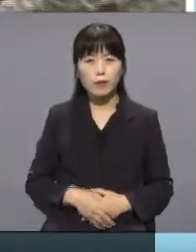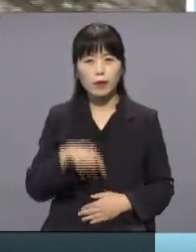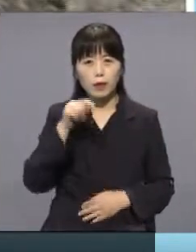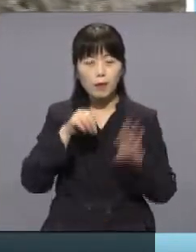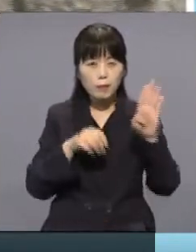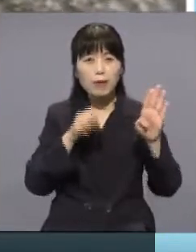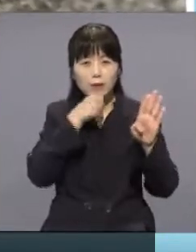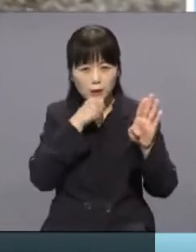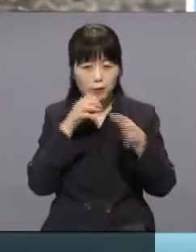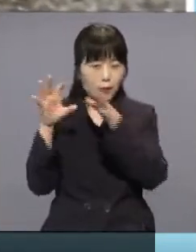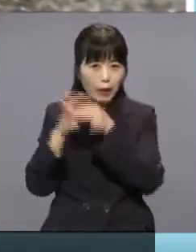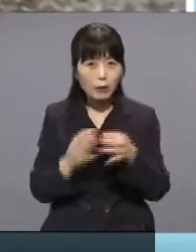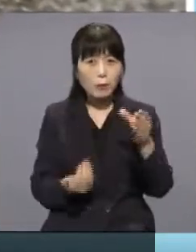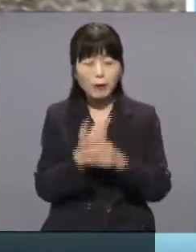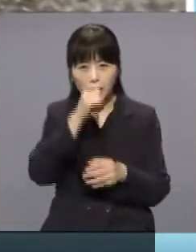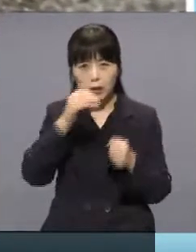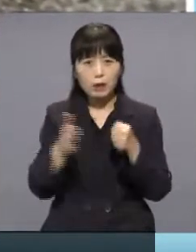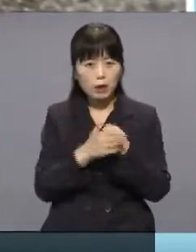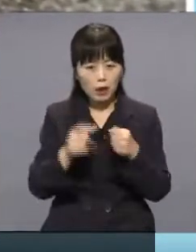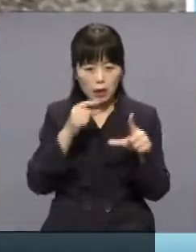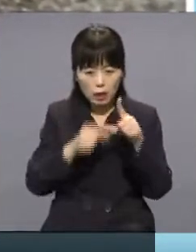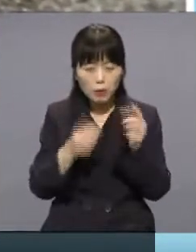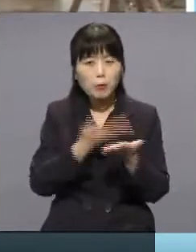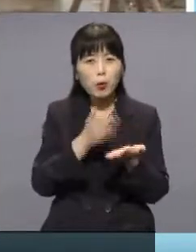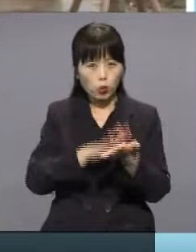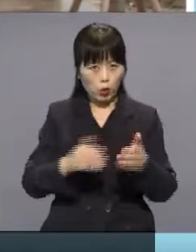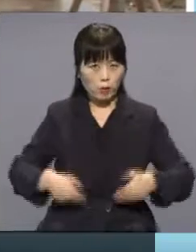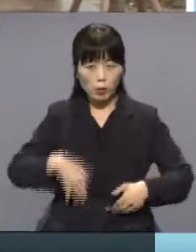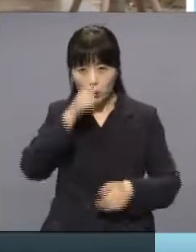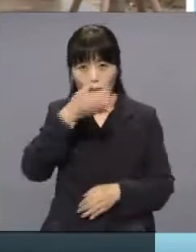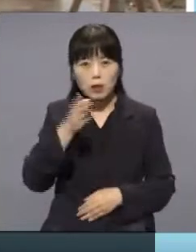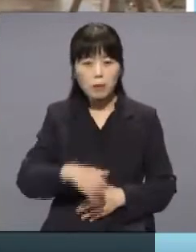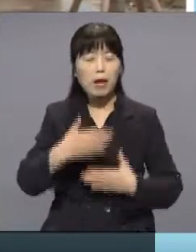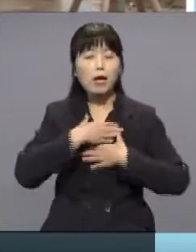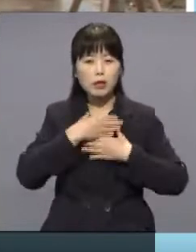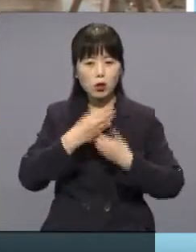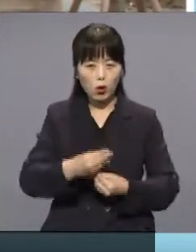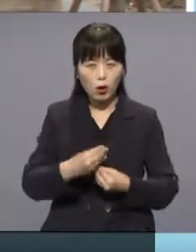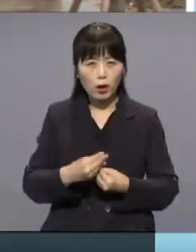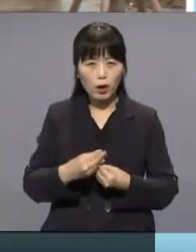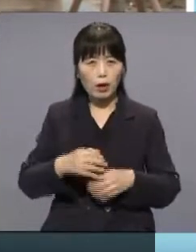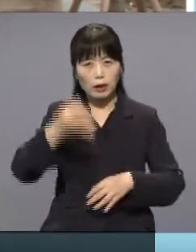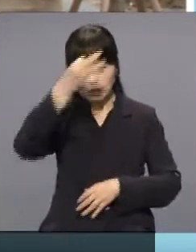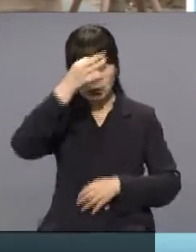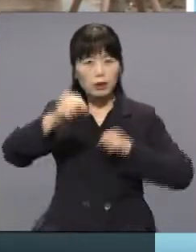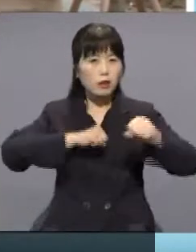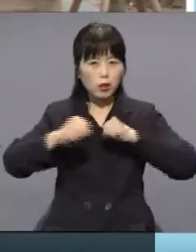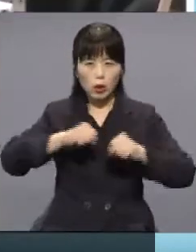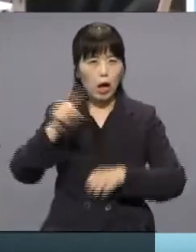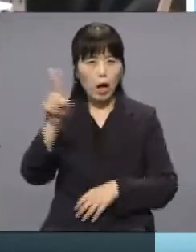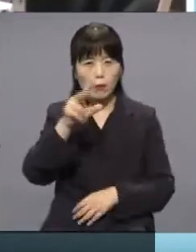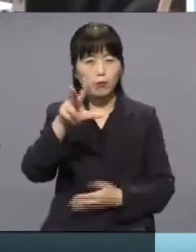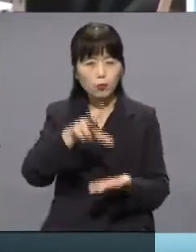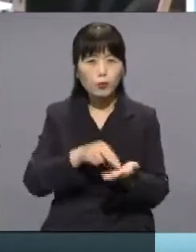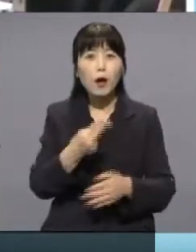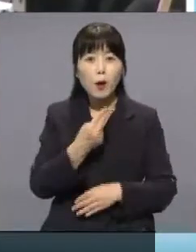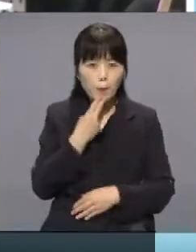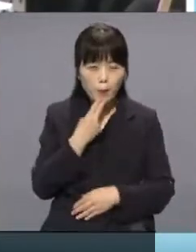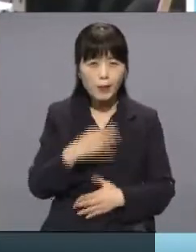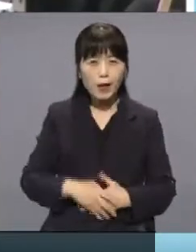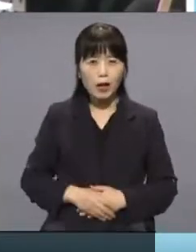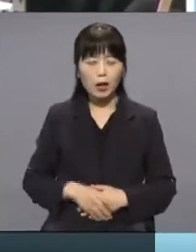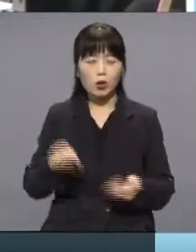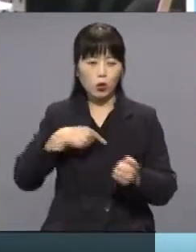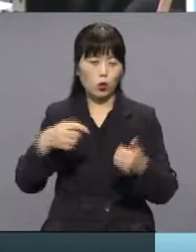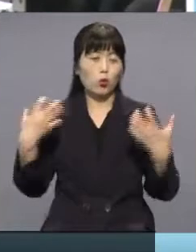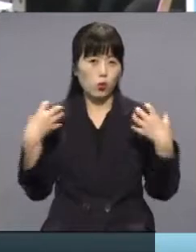비등급이 계속 나오고 있기 때문에 일부 보수가 필요하긴 하지만은 뭐 안전과 기능 발의에는 아무런 문제가 없는 거 아니냐